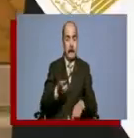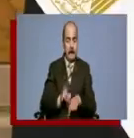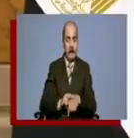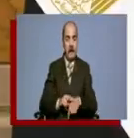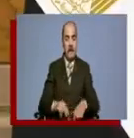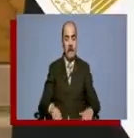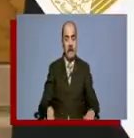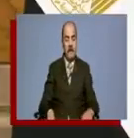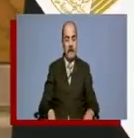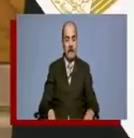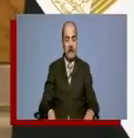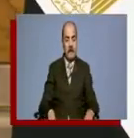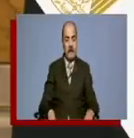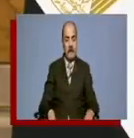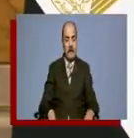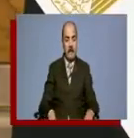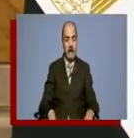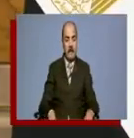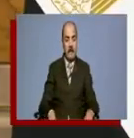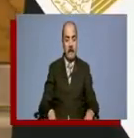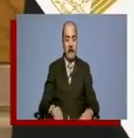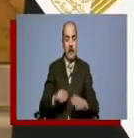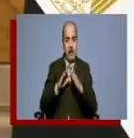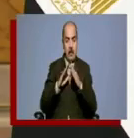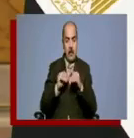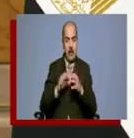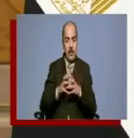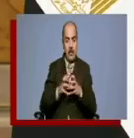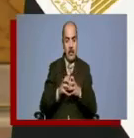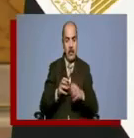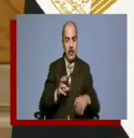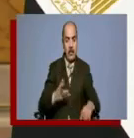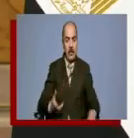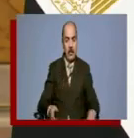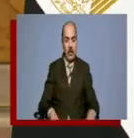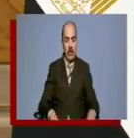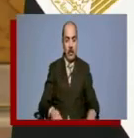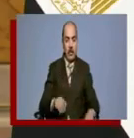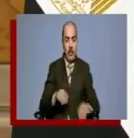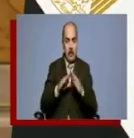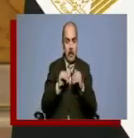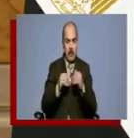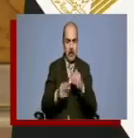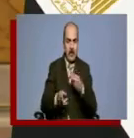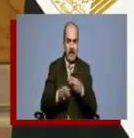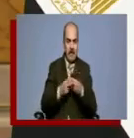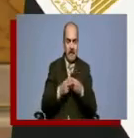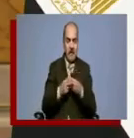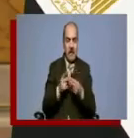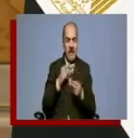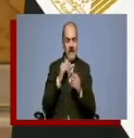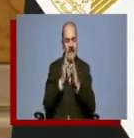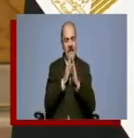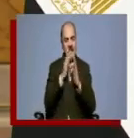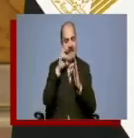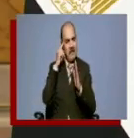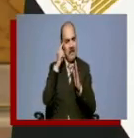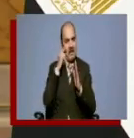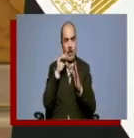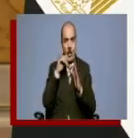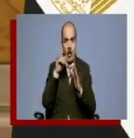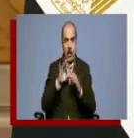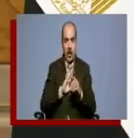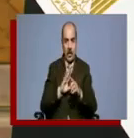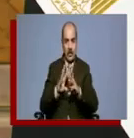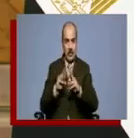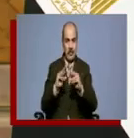كل دول هنا طب هنا عشان اه بالظبط عشان يجيبهم هنا يبقى بالضبط يبقى لازم يفضي الارض كمان فيفضي الارض يبقى لازم يعمل عمليه